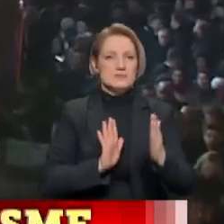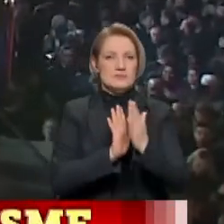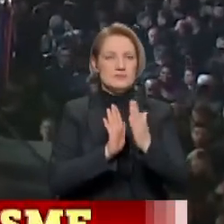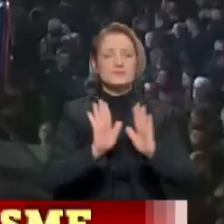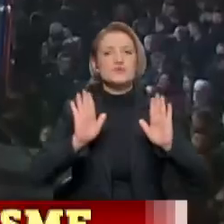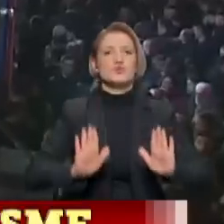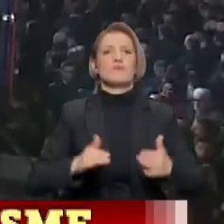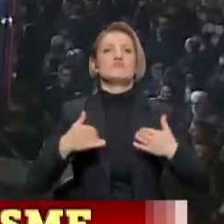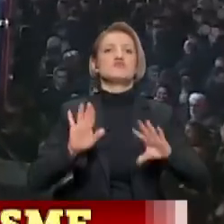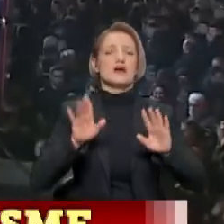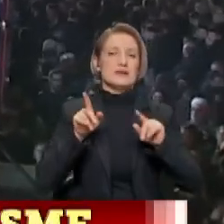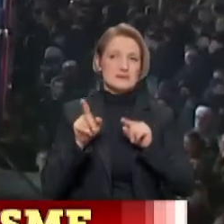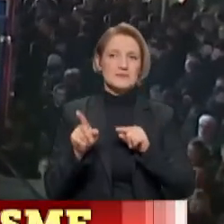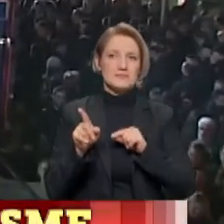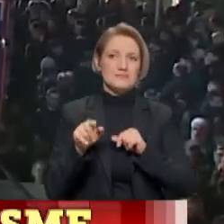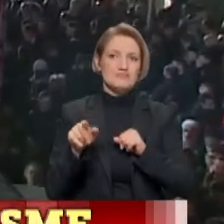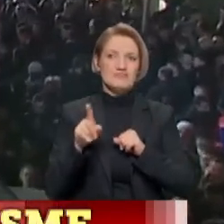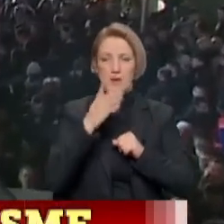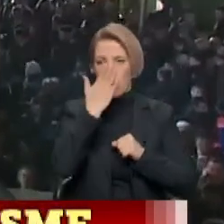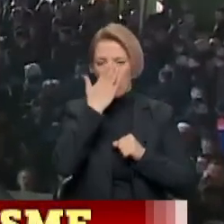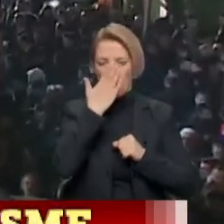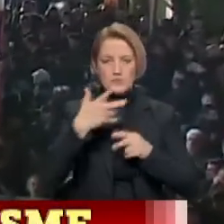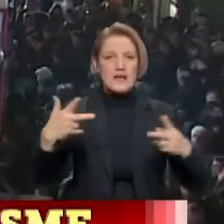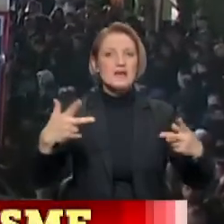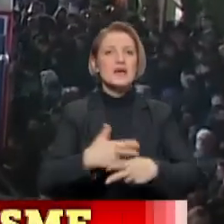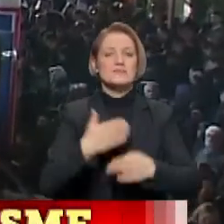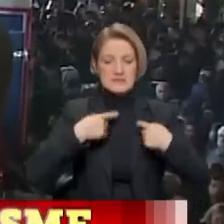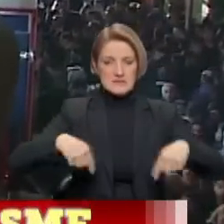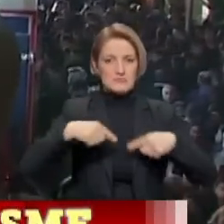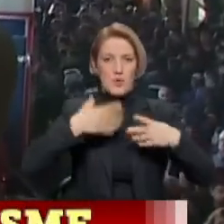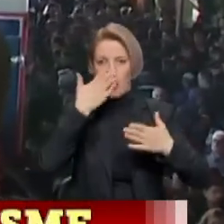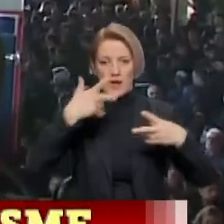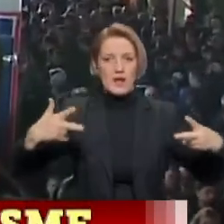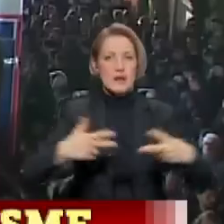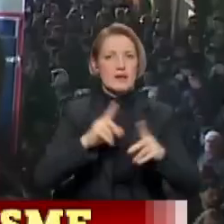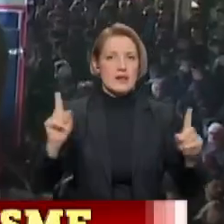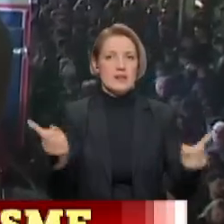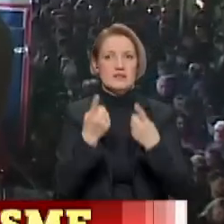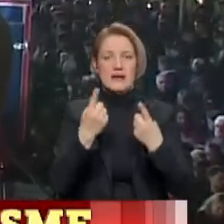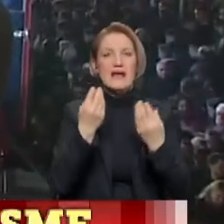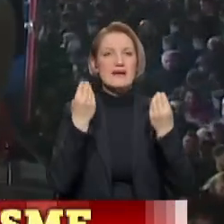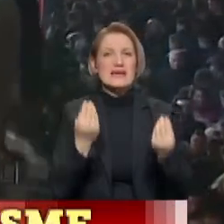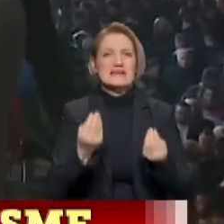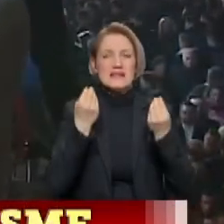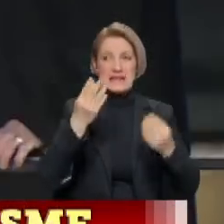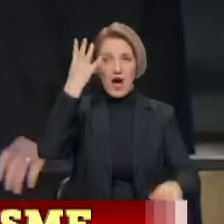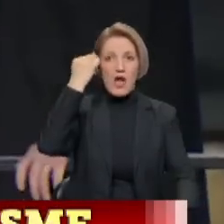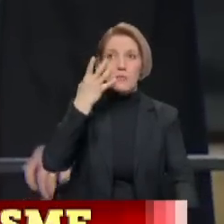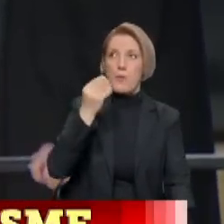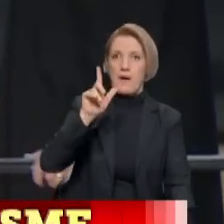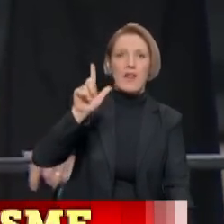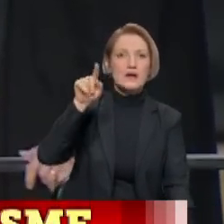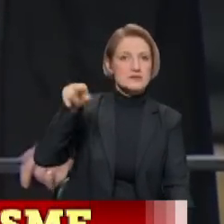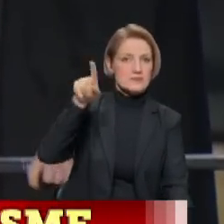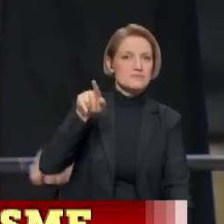karşımızda duramayacaklarını, önümüzü kesemeyeceklerini iyiden iyiye anlamış olmalılar